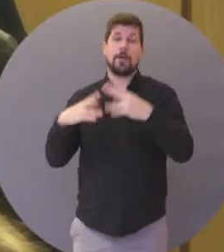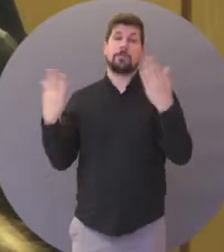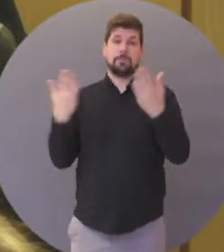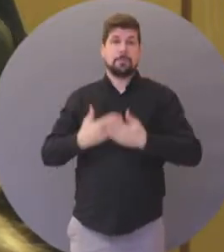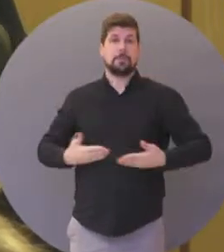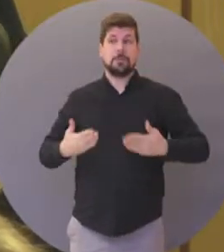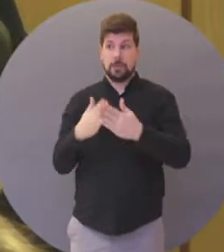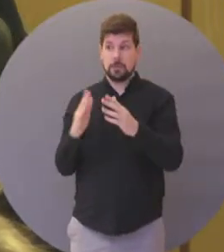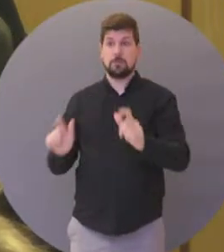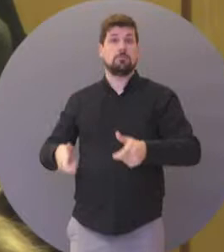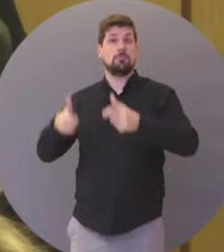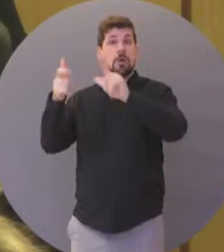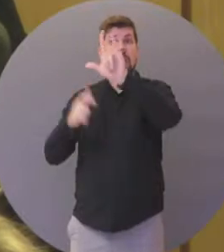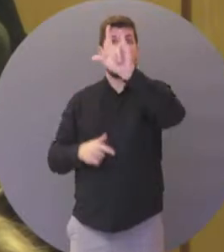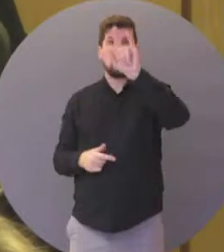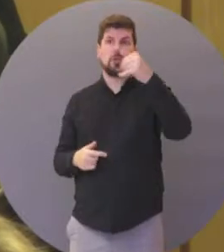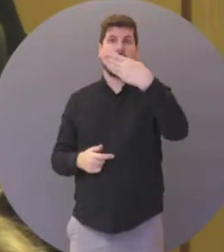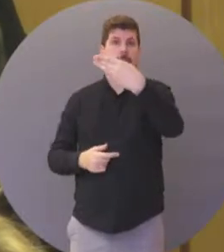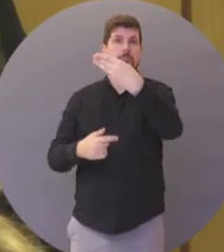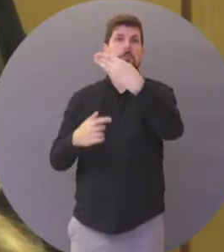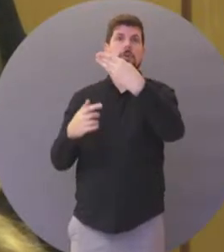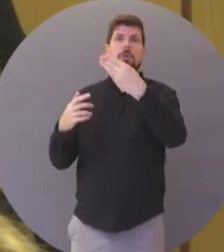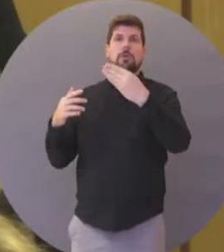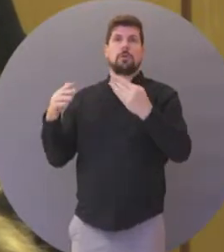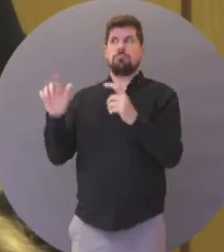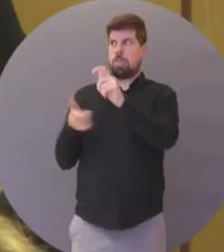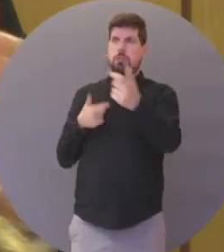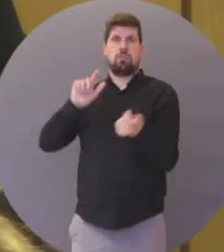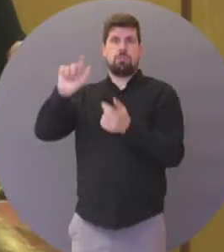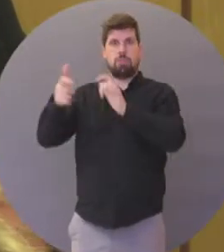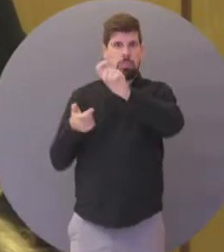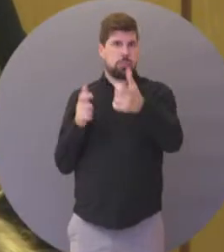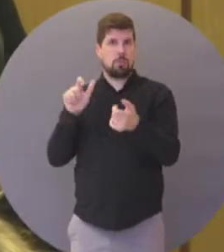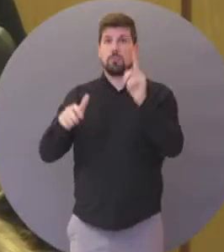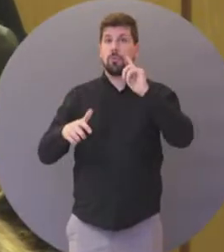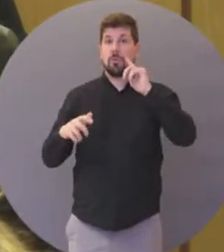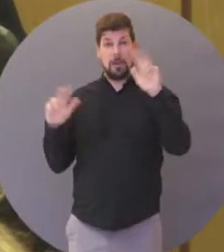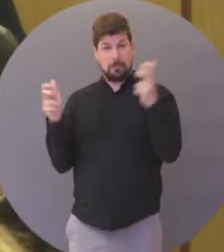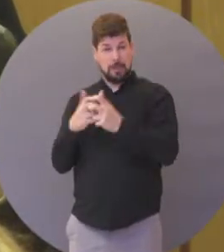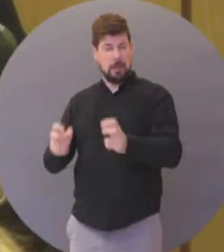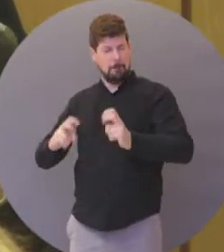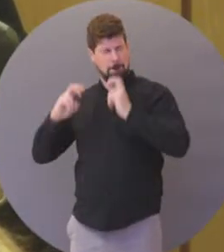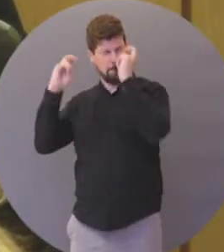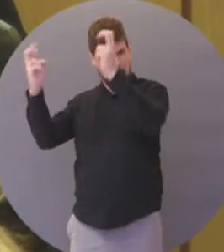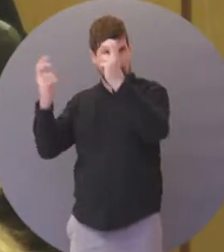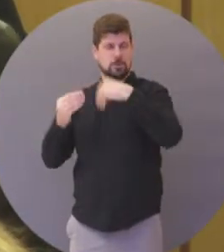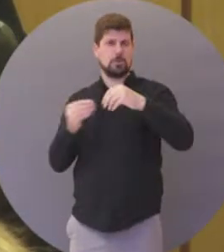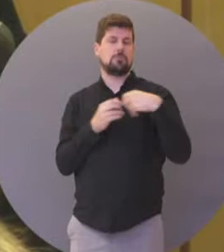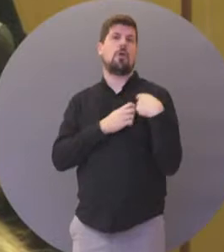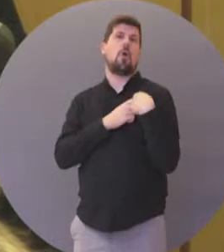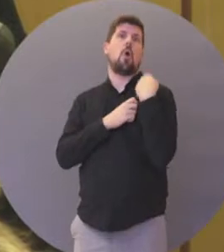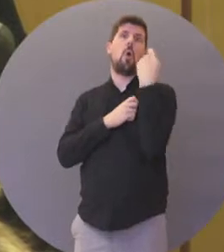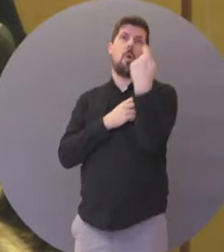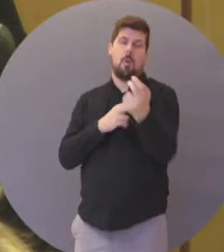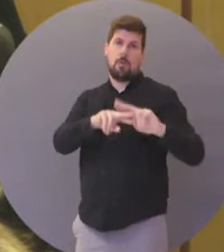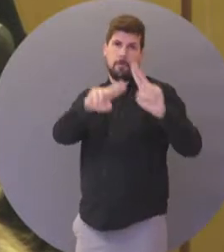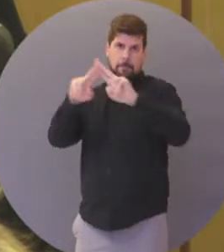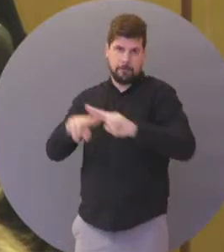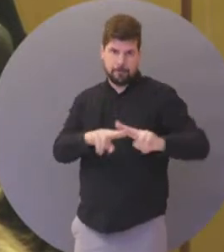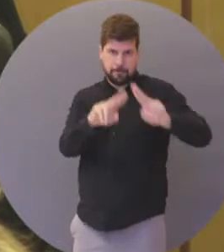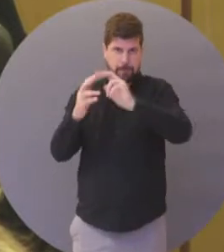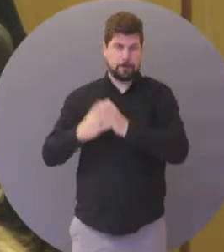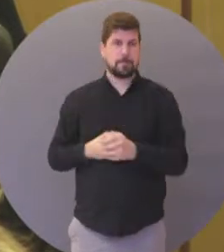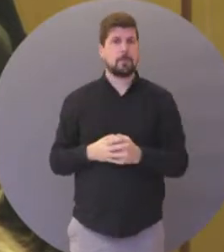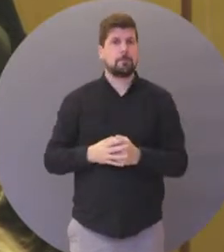par ces surcoûts et c'est délai plus long nous l'avons déjà dit lors du rapport